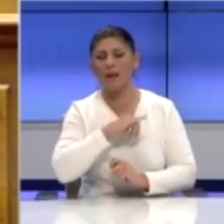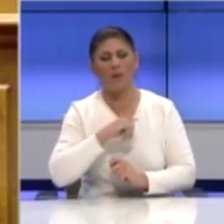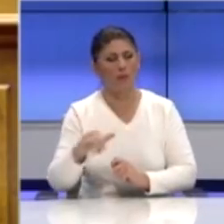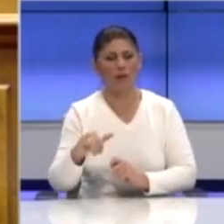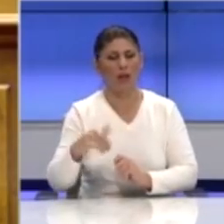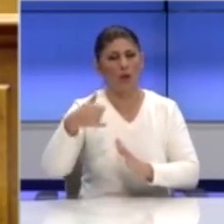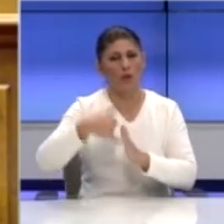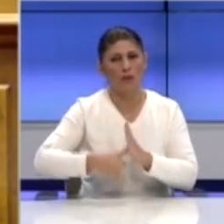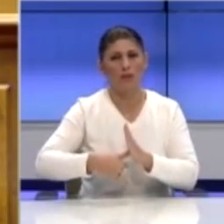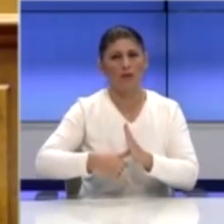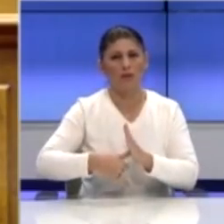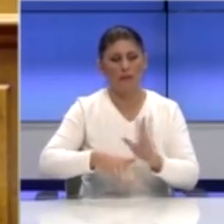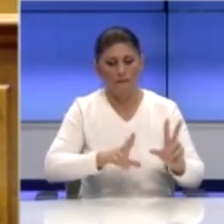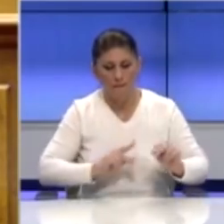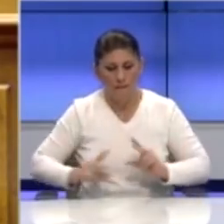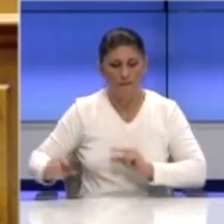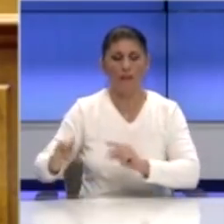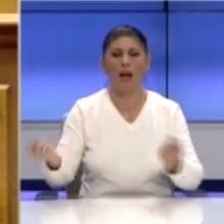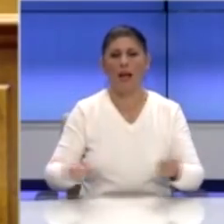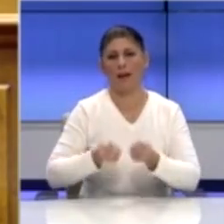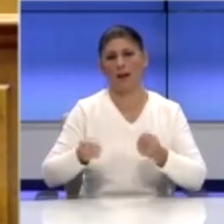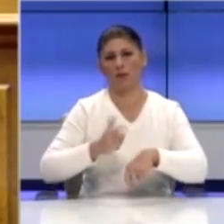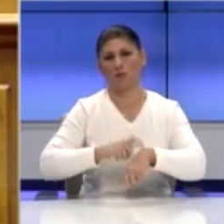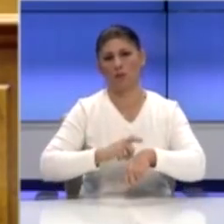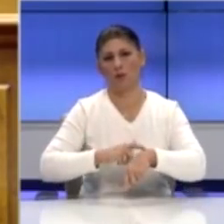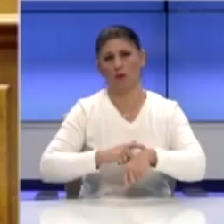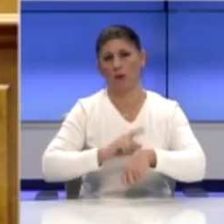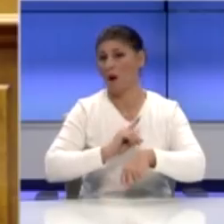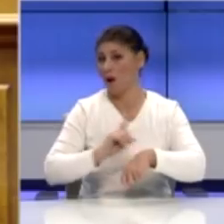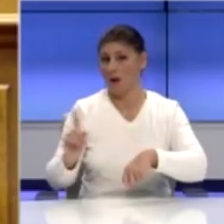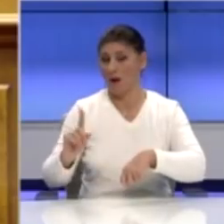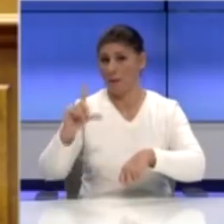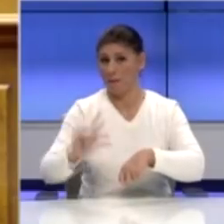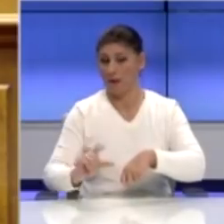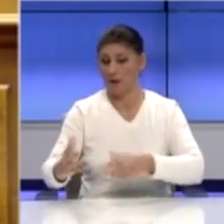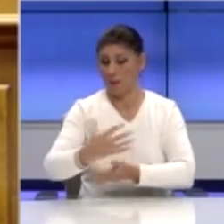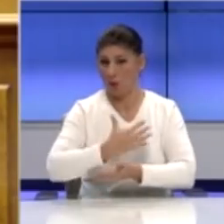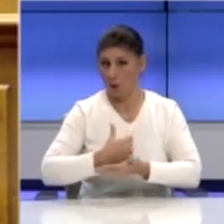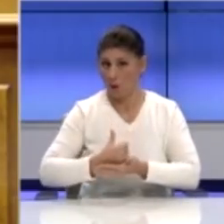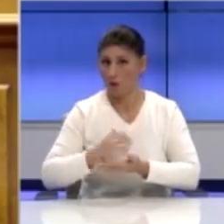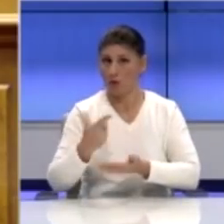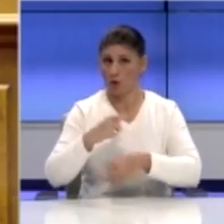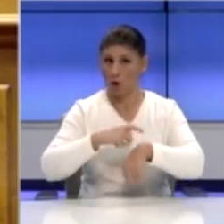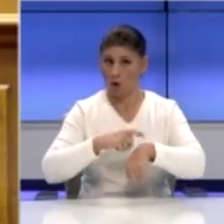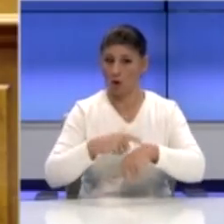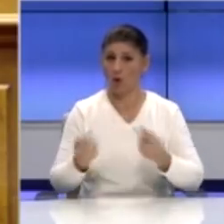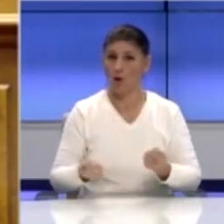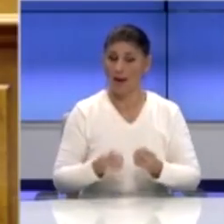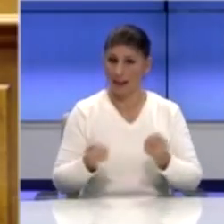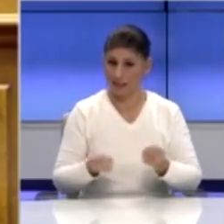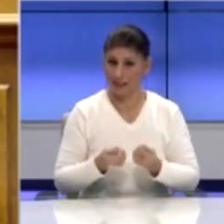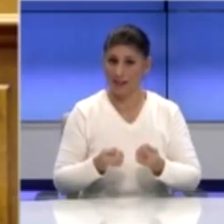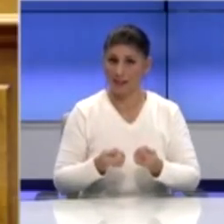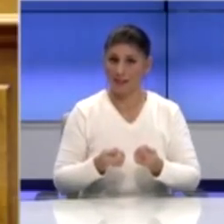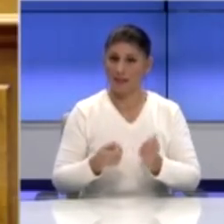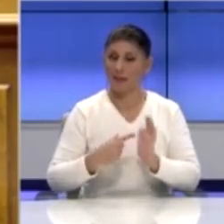η ουσιαστική καθολική μείωση του εργάσιμου χρόνου, χωρίς μείωση όμως των αποδοχών, ώστε ο χρόνος εργασίας